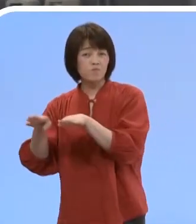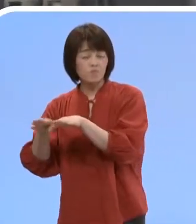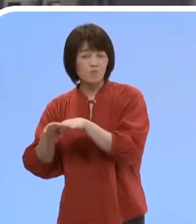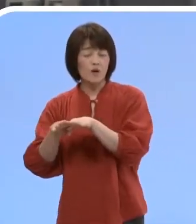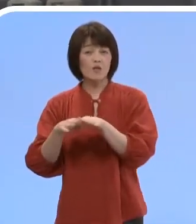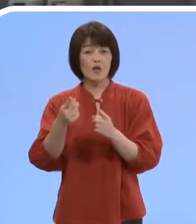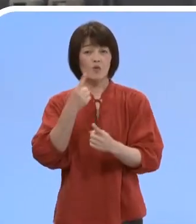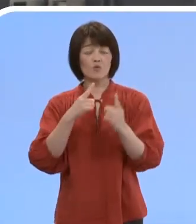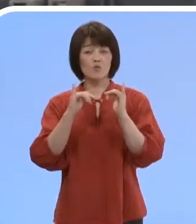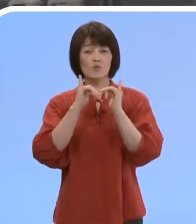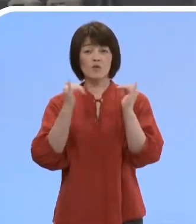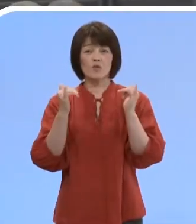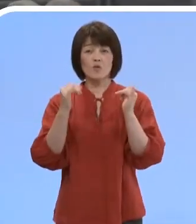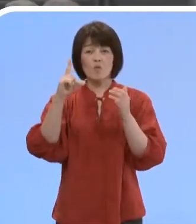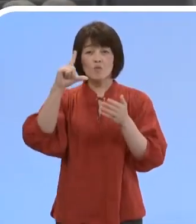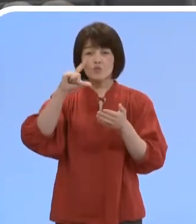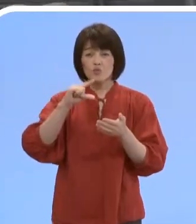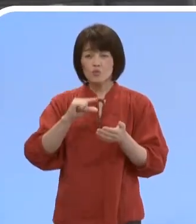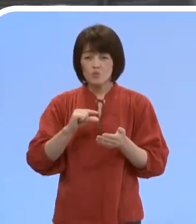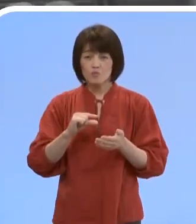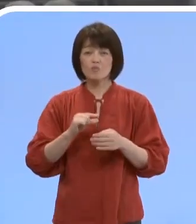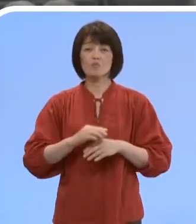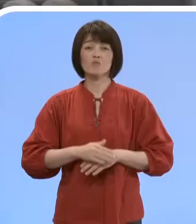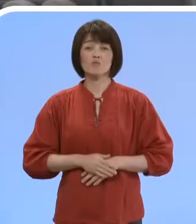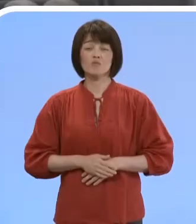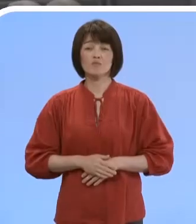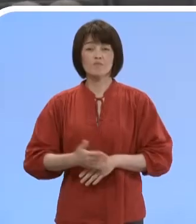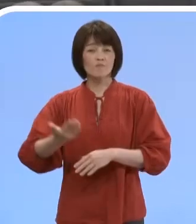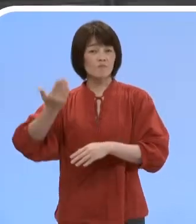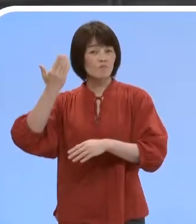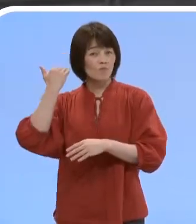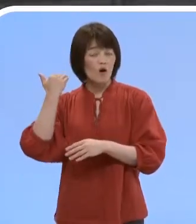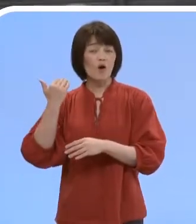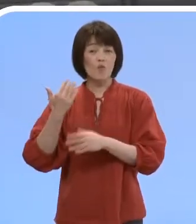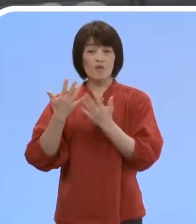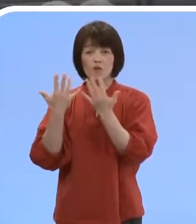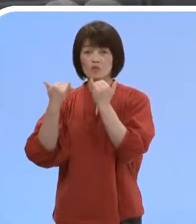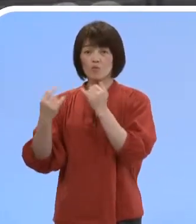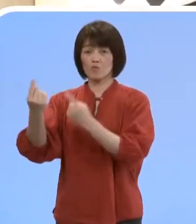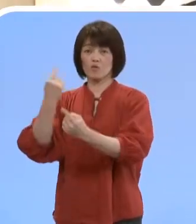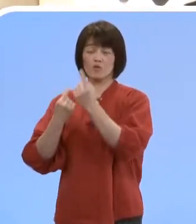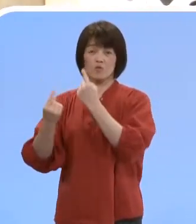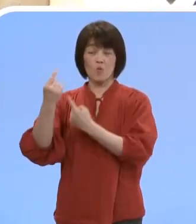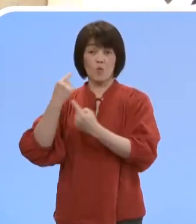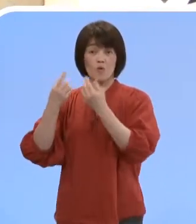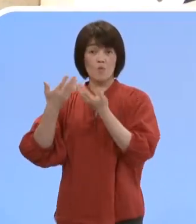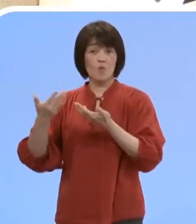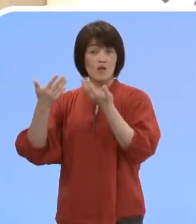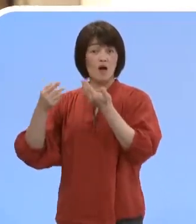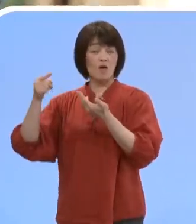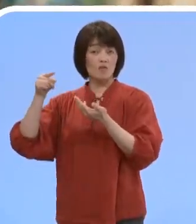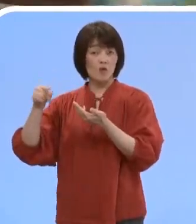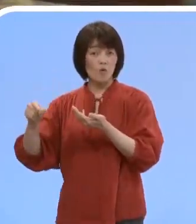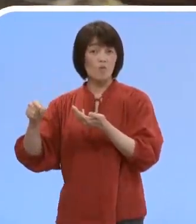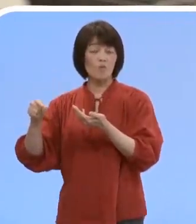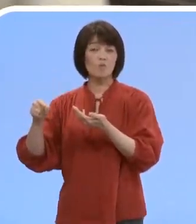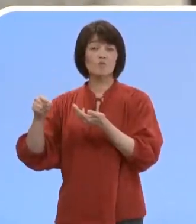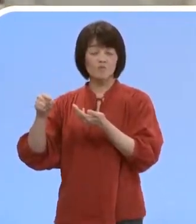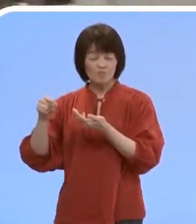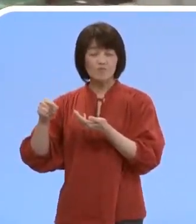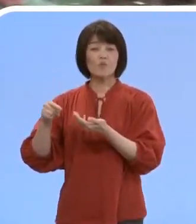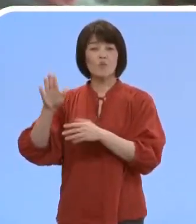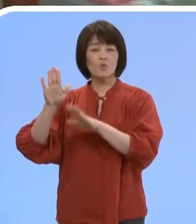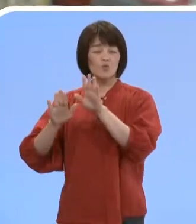り、で、なんかやっぱり皆さん王子のこう賑わいを忘れてはるんですね。その地元の方すら忘れ